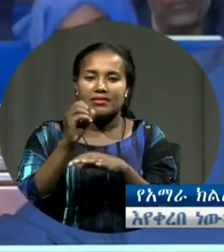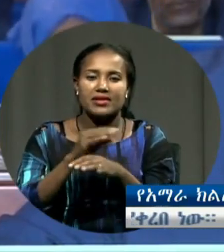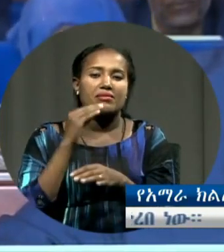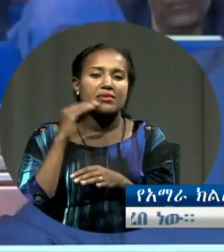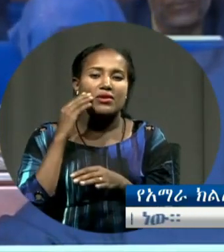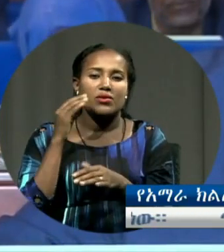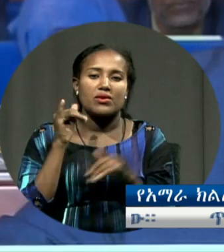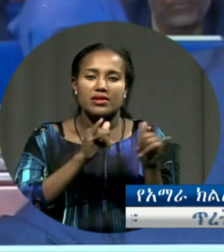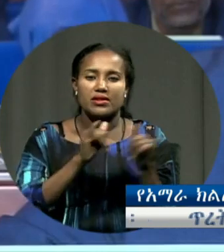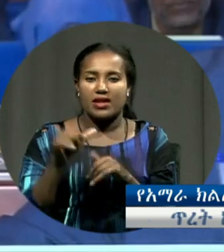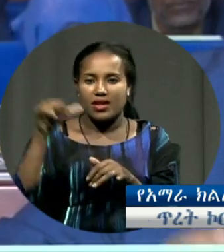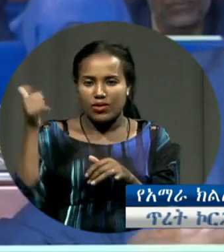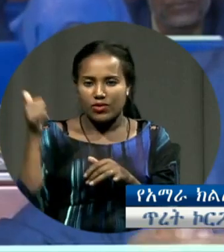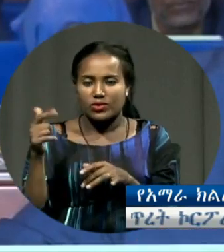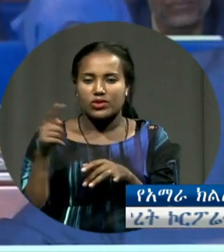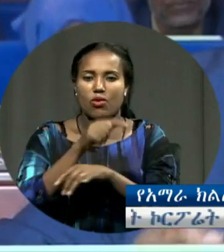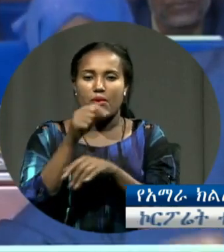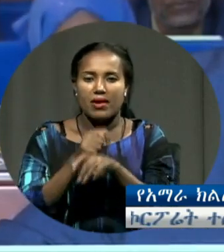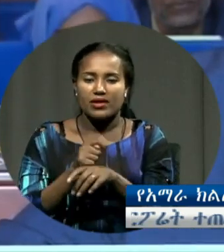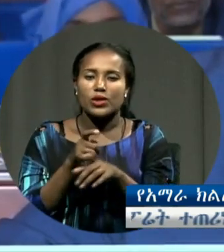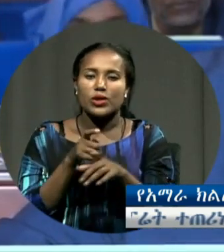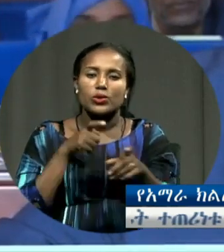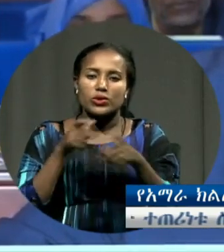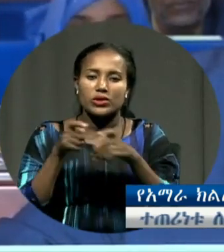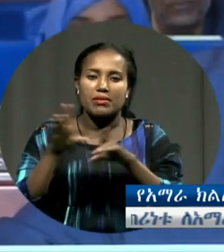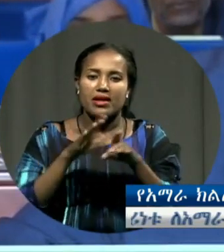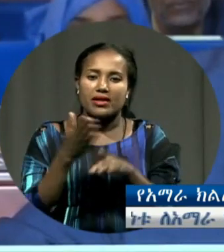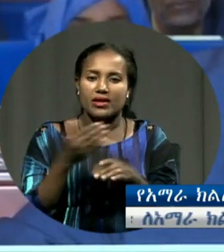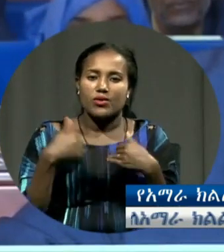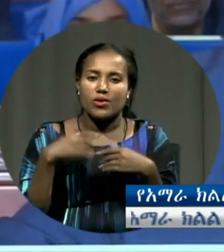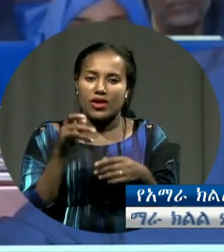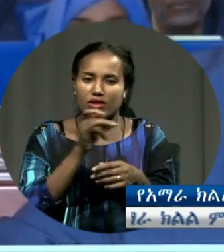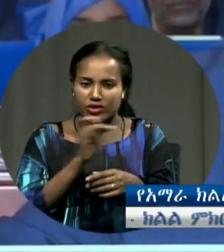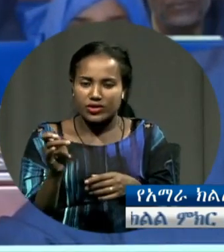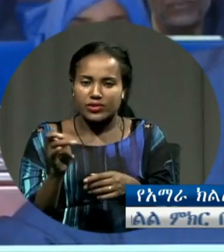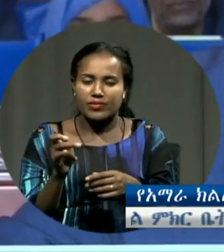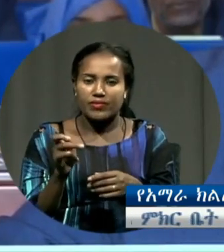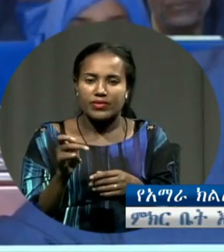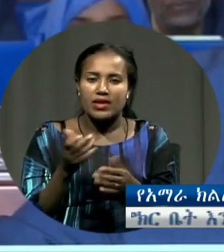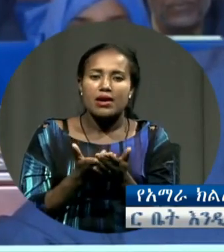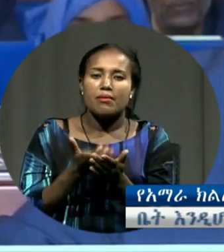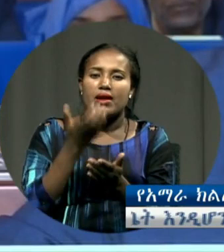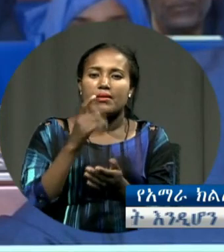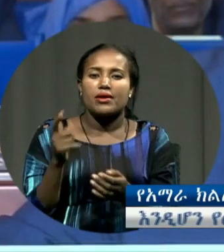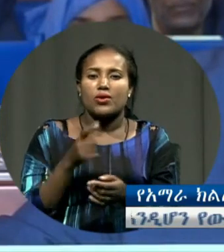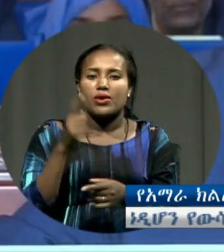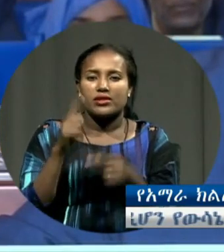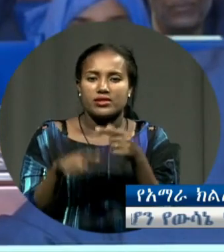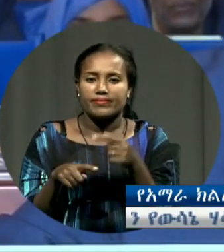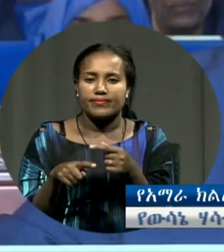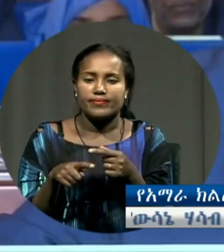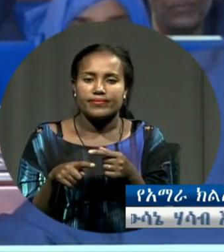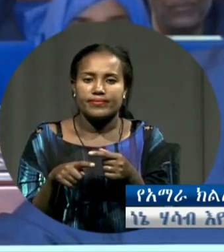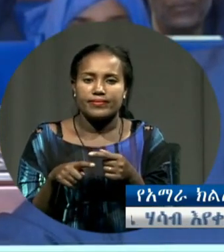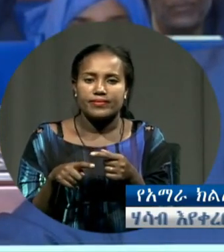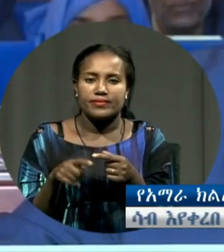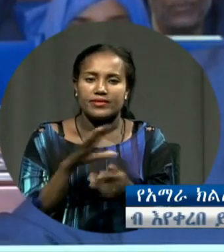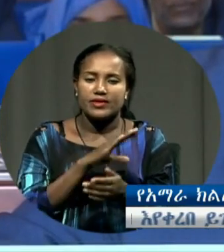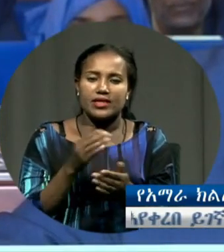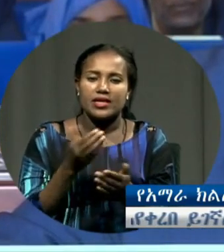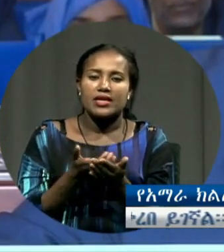ሌሎች ተቋማት ቁጥጥር የማድረግ ነገር ይኖረዋል እንጂ ባለሀብት ሊሆን አይችልም።